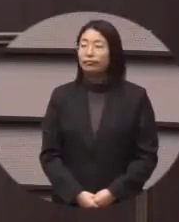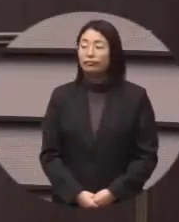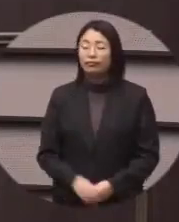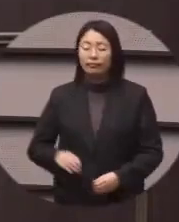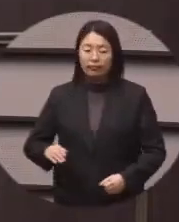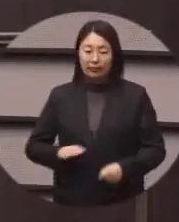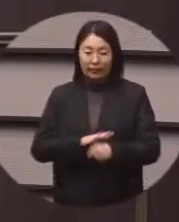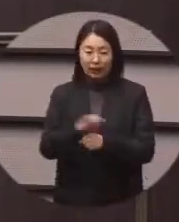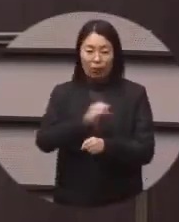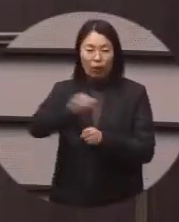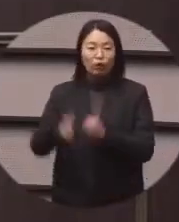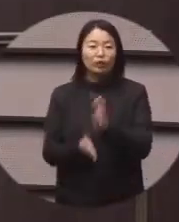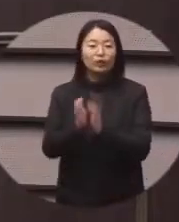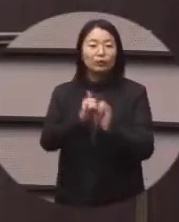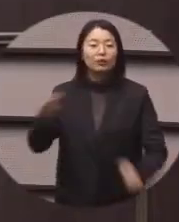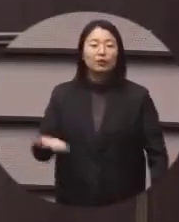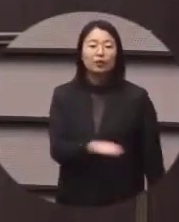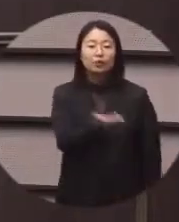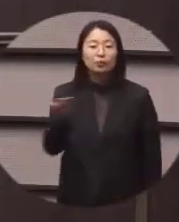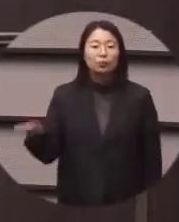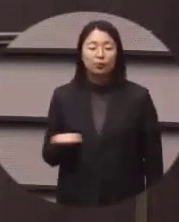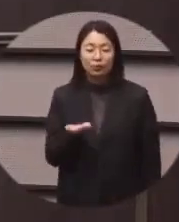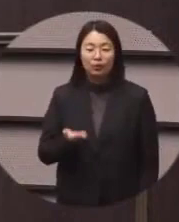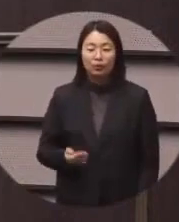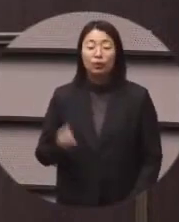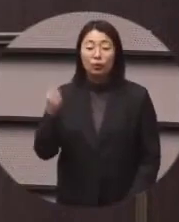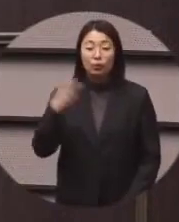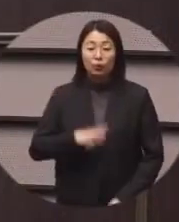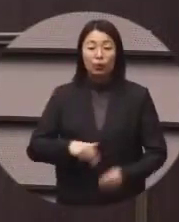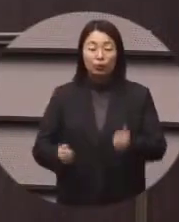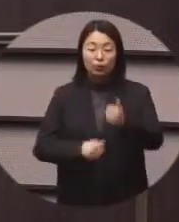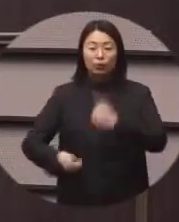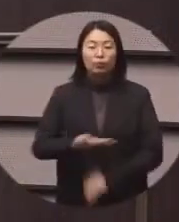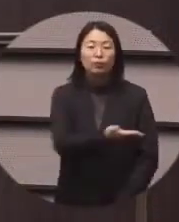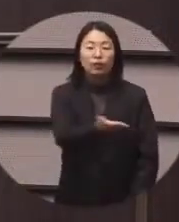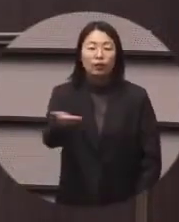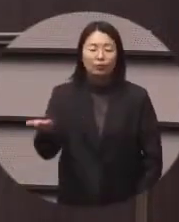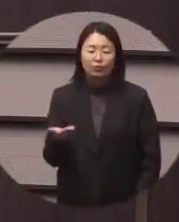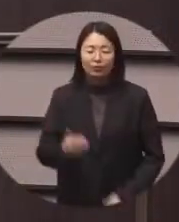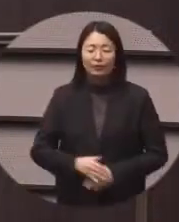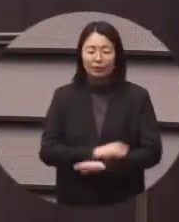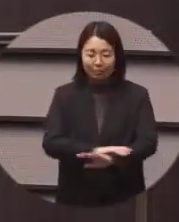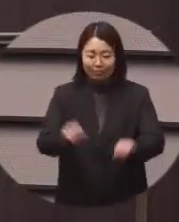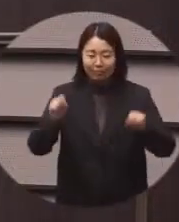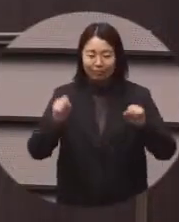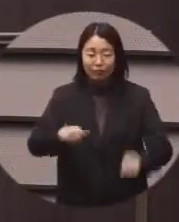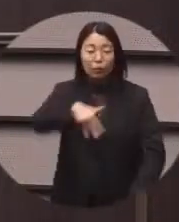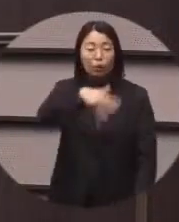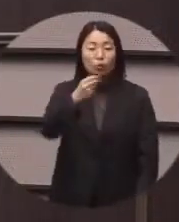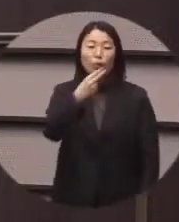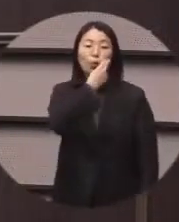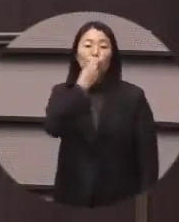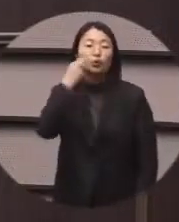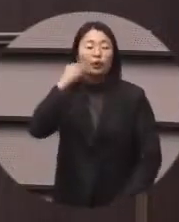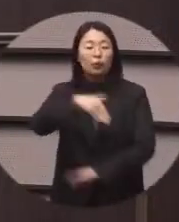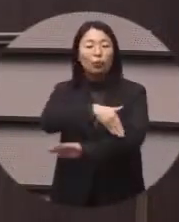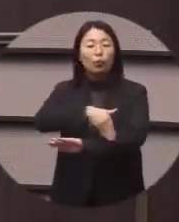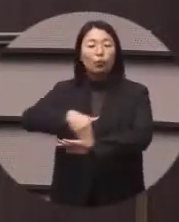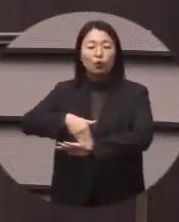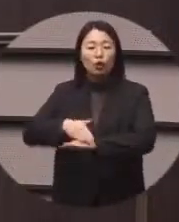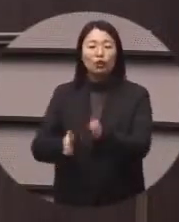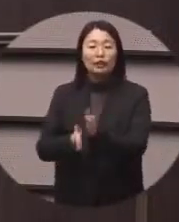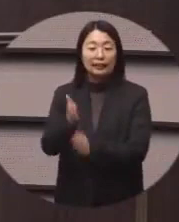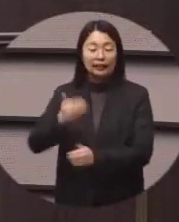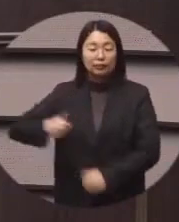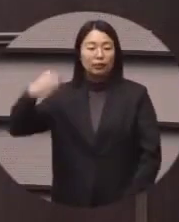사랑하는 광주 시민 여러분, 광주시의 동료 의원 여러분, 안녕하십니까? 초월 곤지암 도척